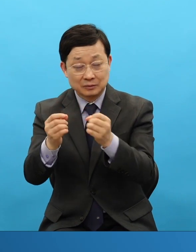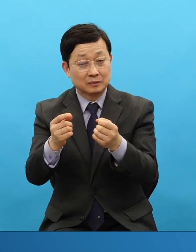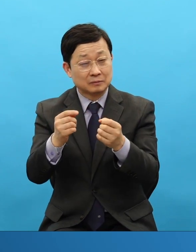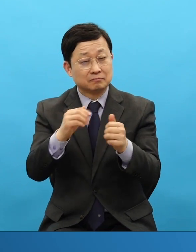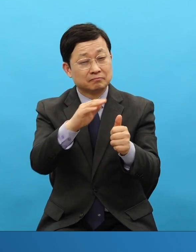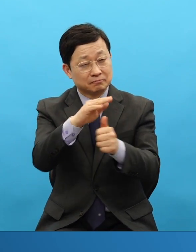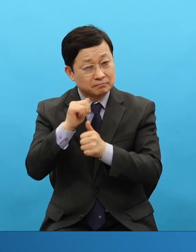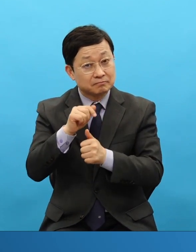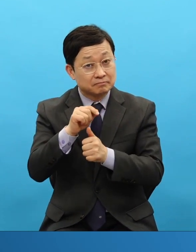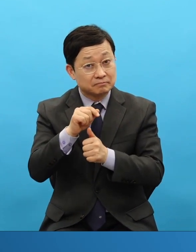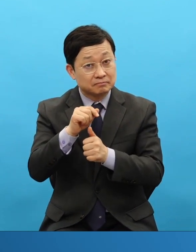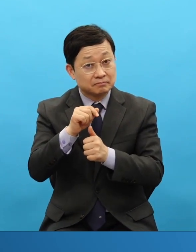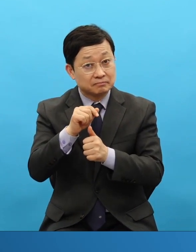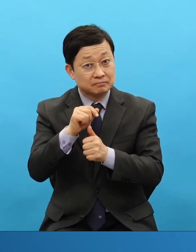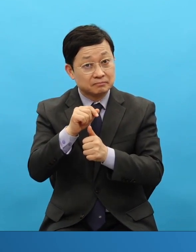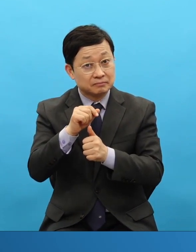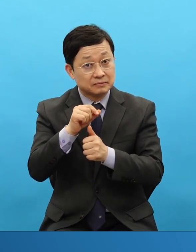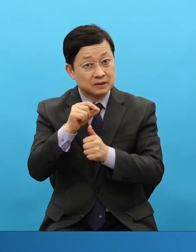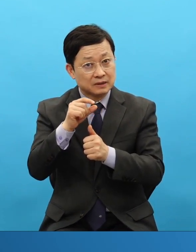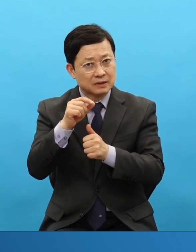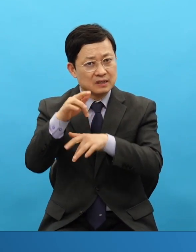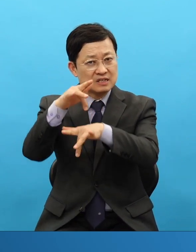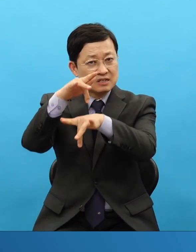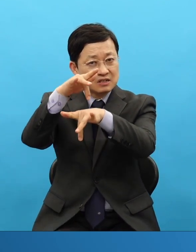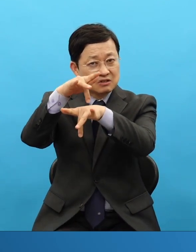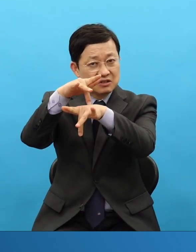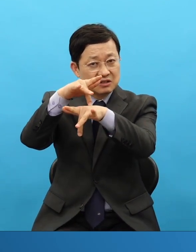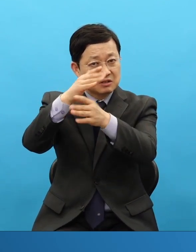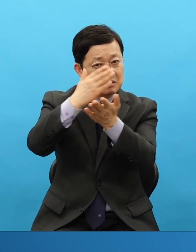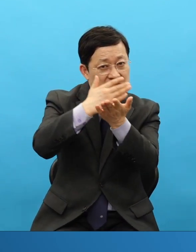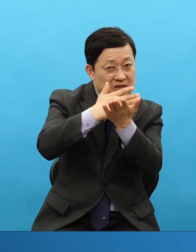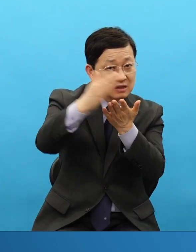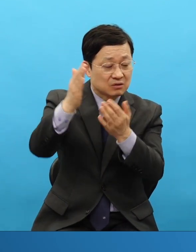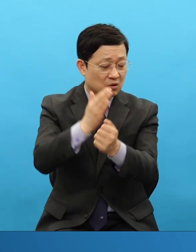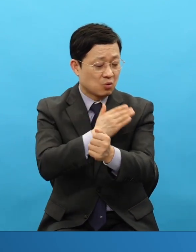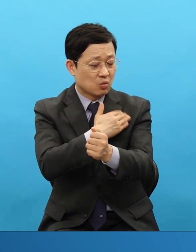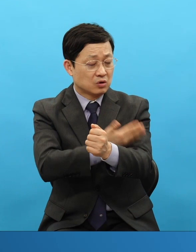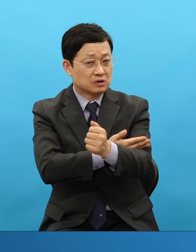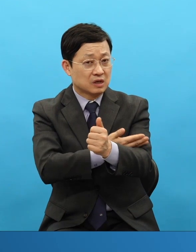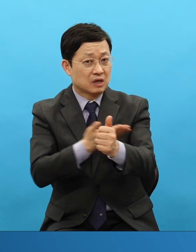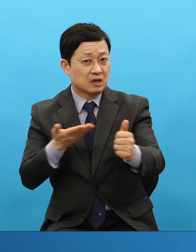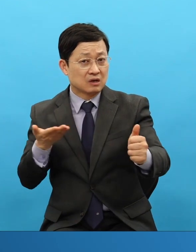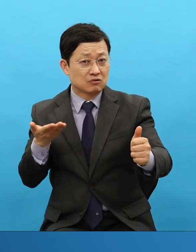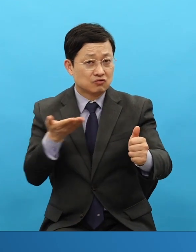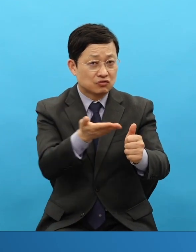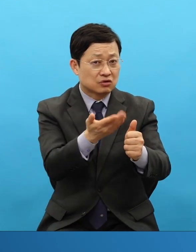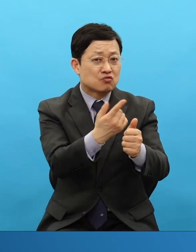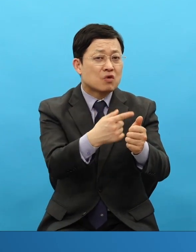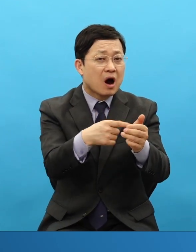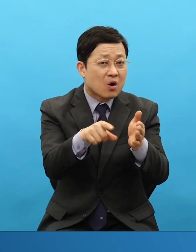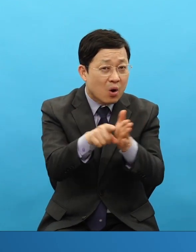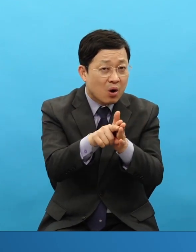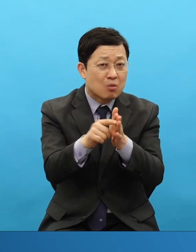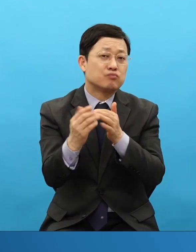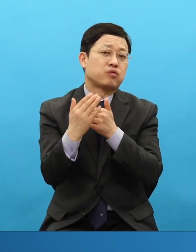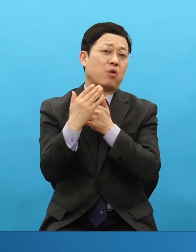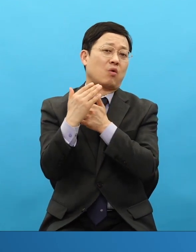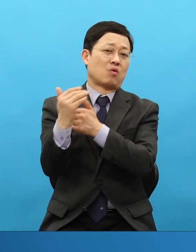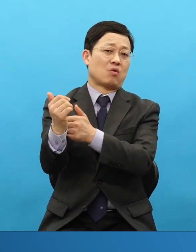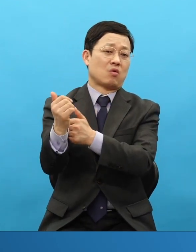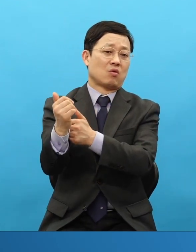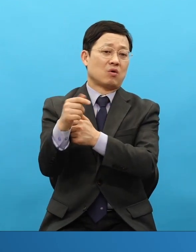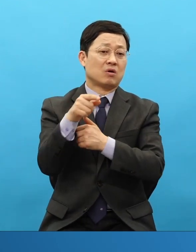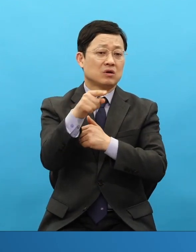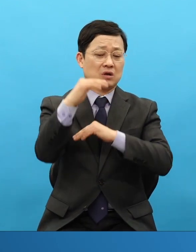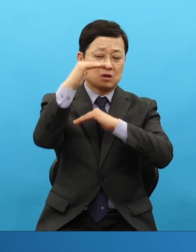could go out to preach. 영적 전염입니다. 귀신 내주는 권세 주기에 불렀다. And the spiritual disease, He gave the authority to bind force of darkness. 이걸 알아야